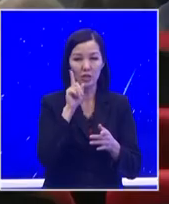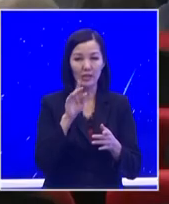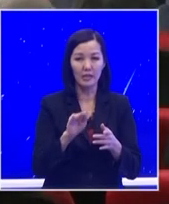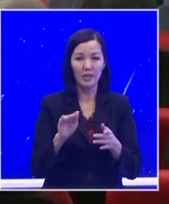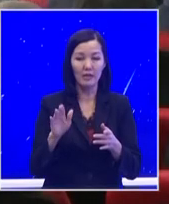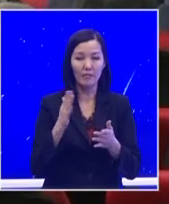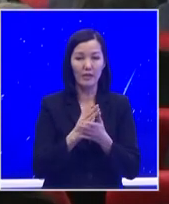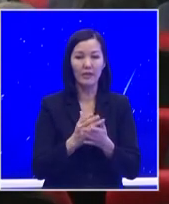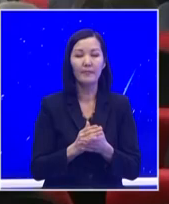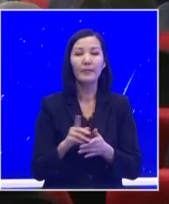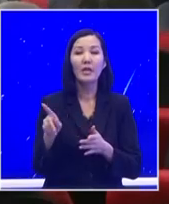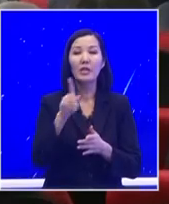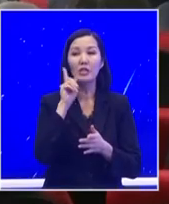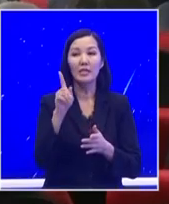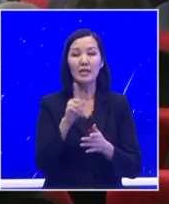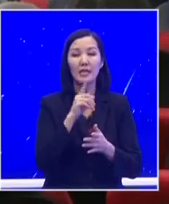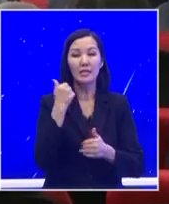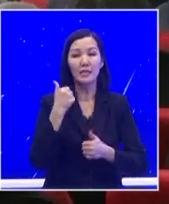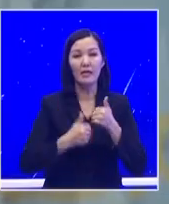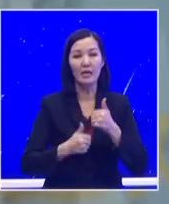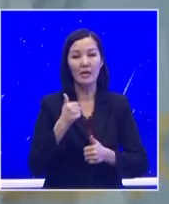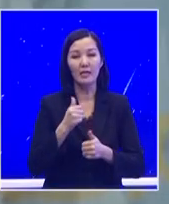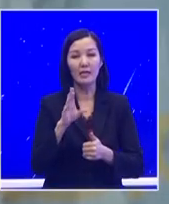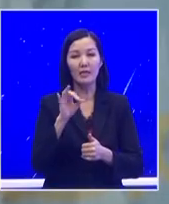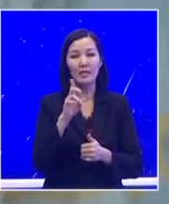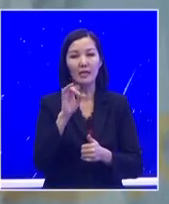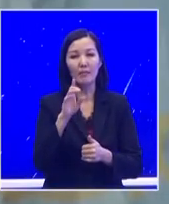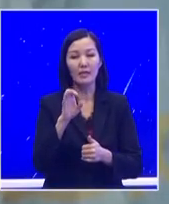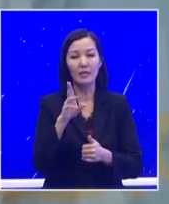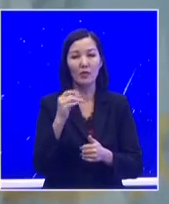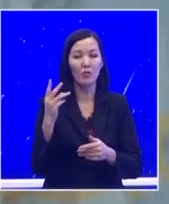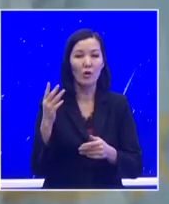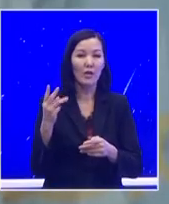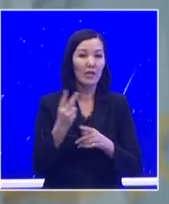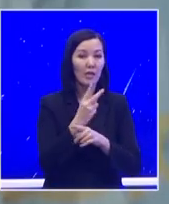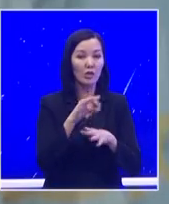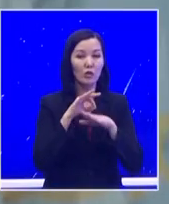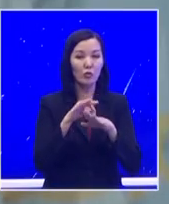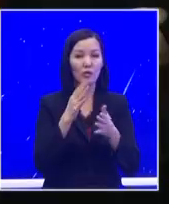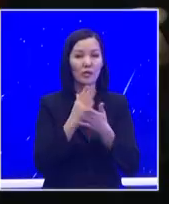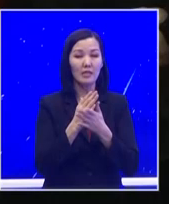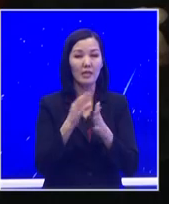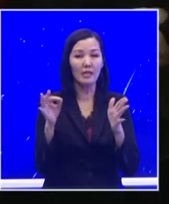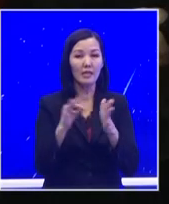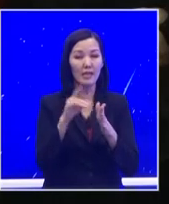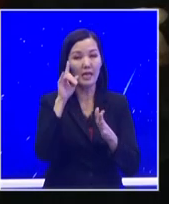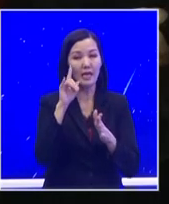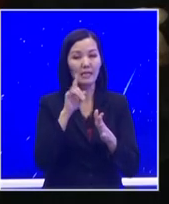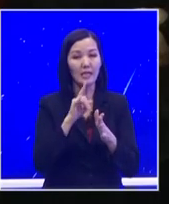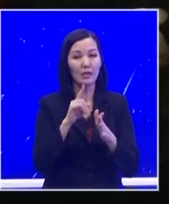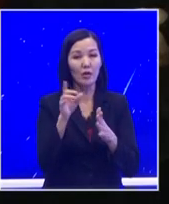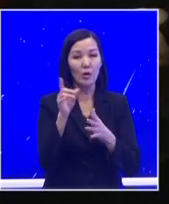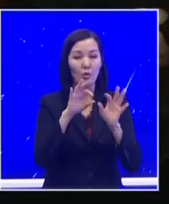арамызда. Жалпы жас буын өкілі арасындағы айтыс мүшәйрасы Сарбастау жерінде осымен екінші рет өткізілді. Мақсаты қазақтың төл өнері